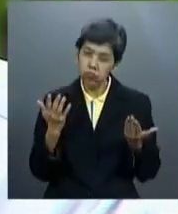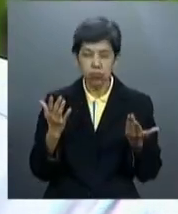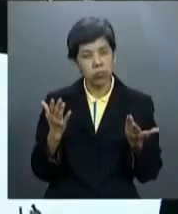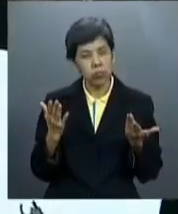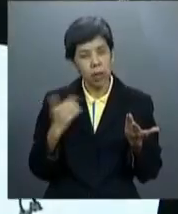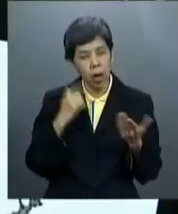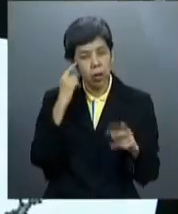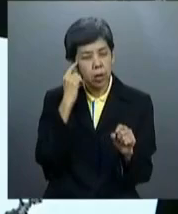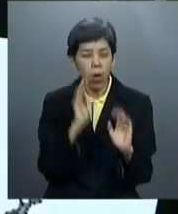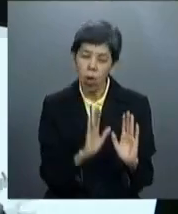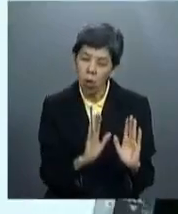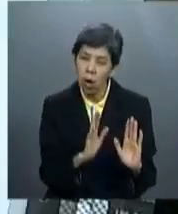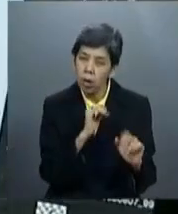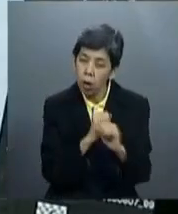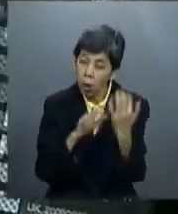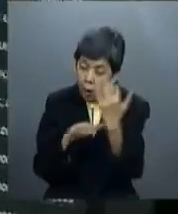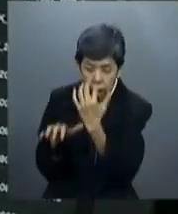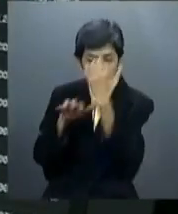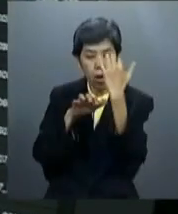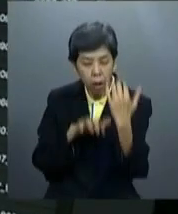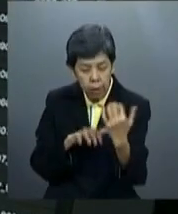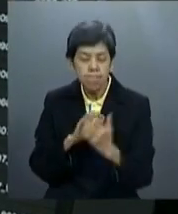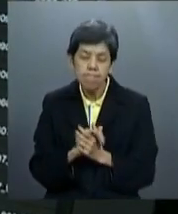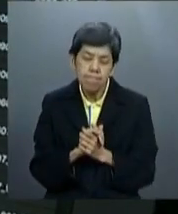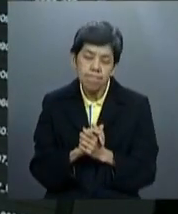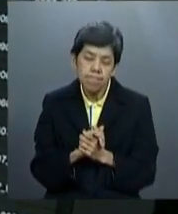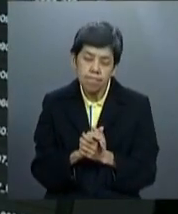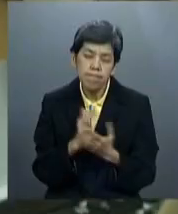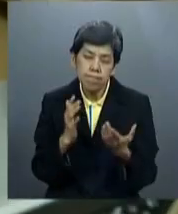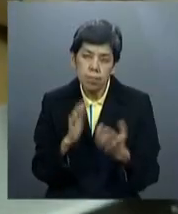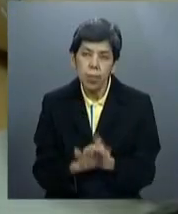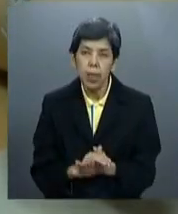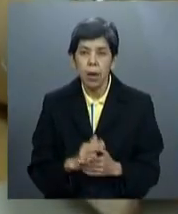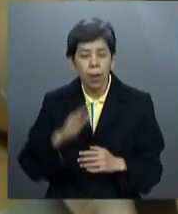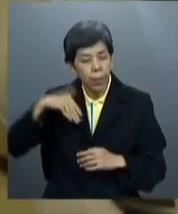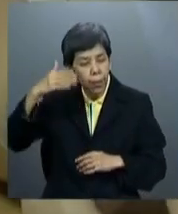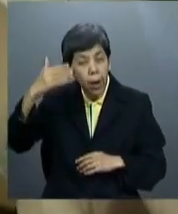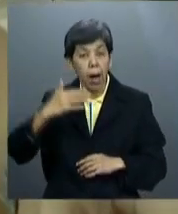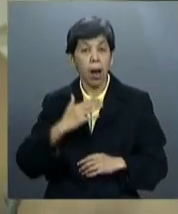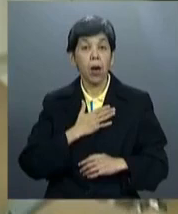ไว้สักพักนึงตอนที่คอมพิวเตอร์เข้ามามีบทบาทมากในอาชีพเรานะครับแต่พอวันนึง